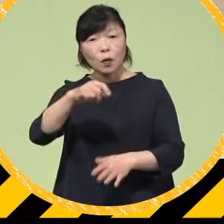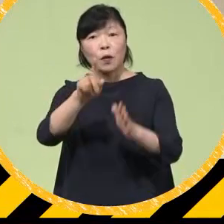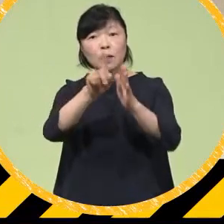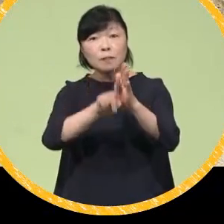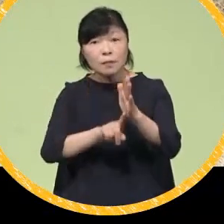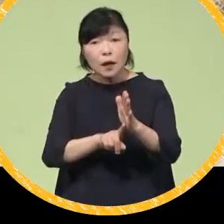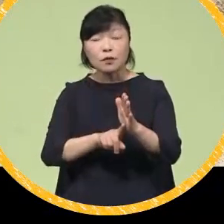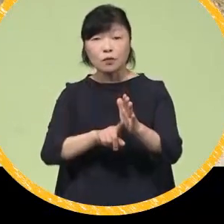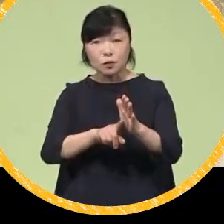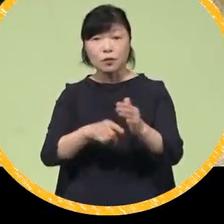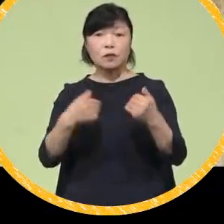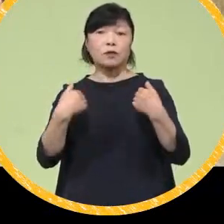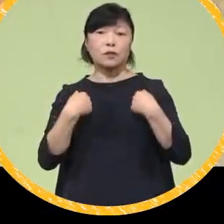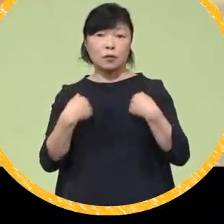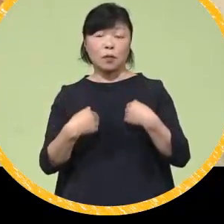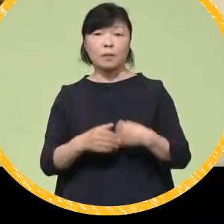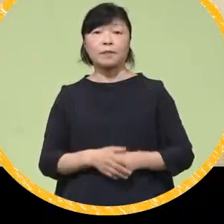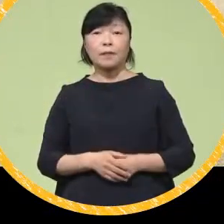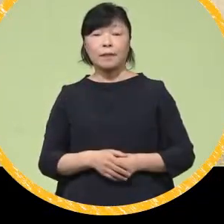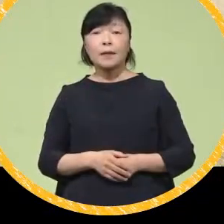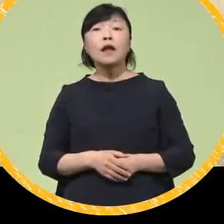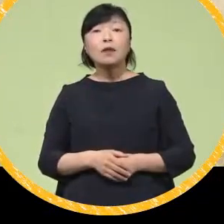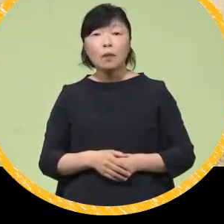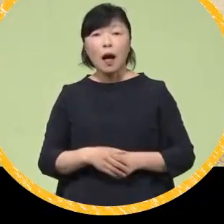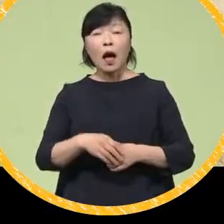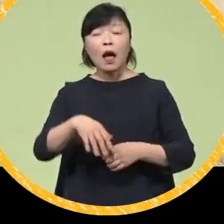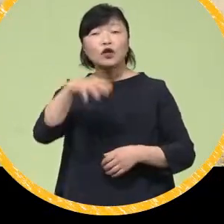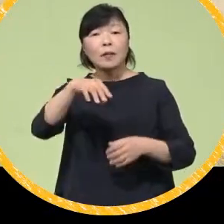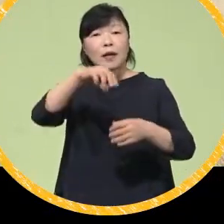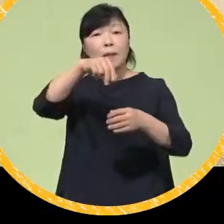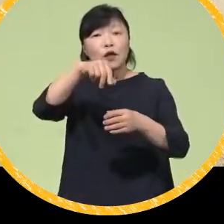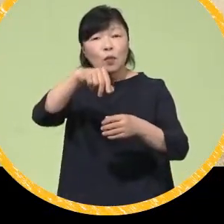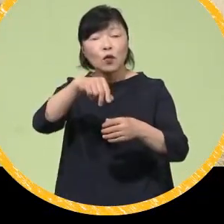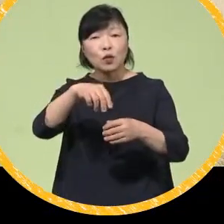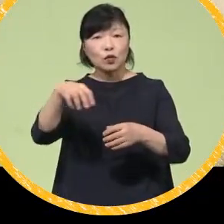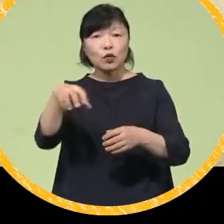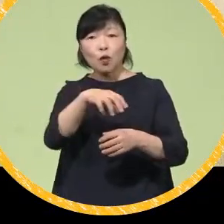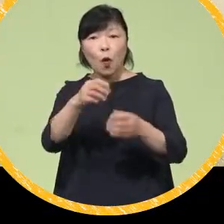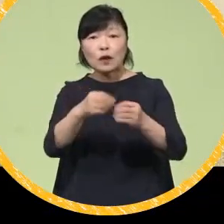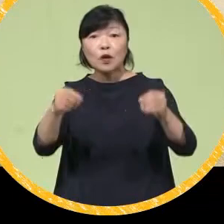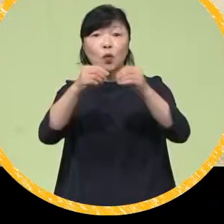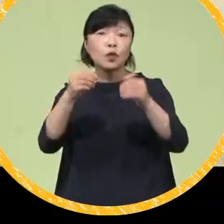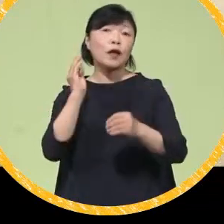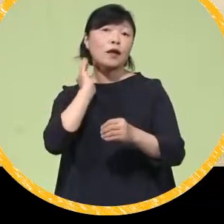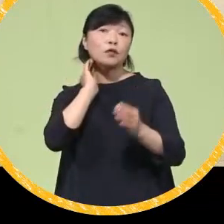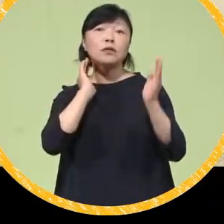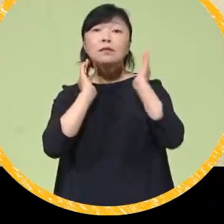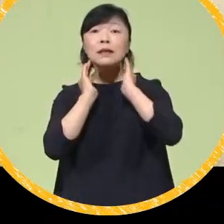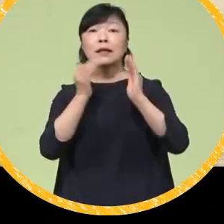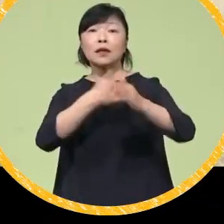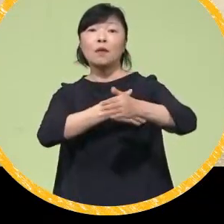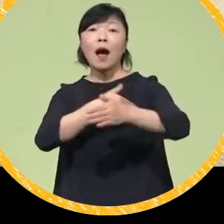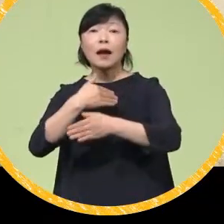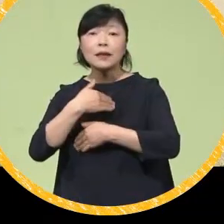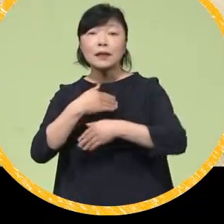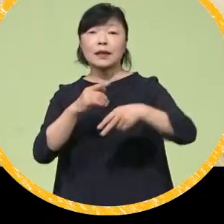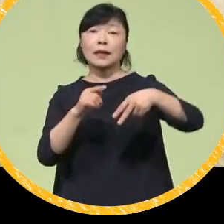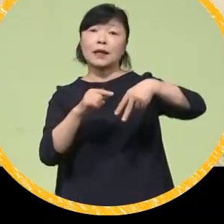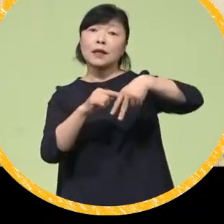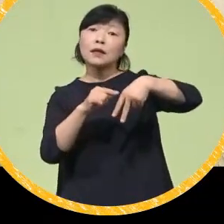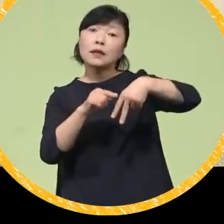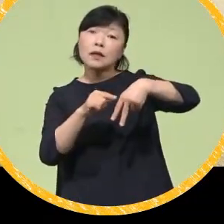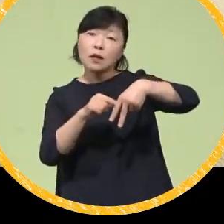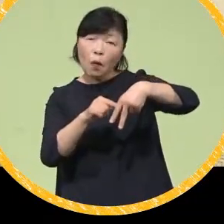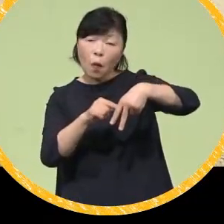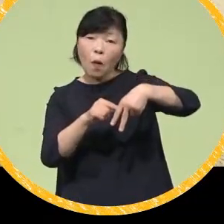で、 はい、 さらに冷えたペットボトルや氷の入った袋で首筋や両脇、太ももなど皮膚直